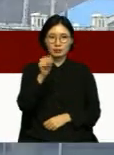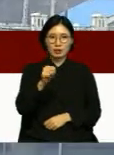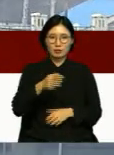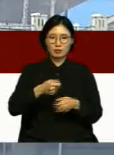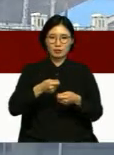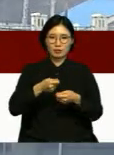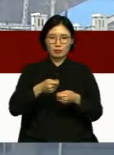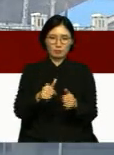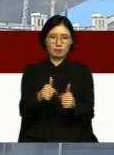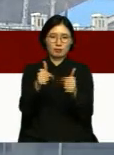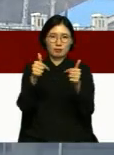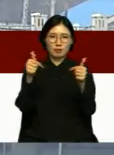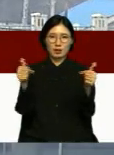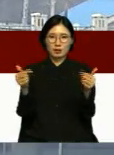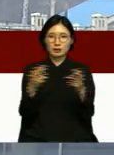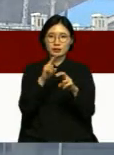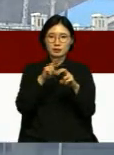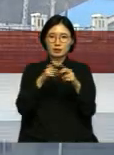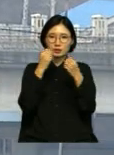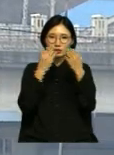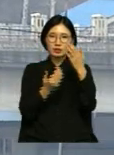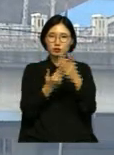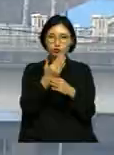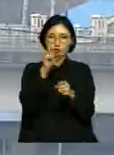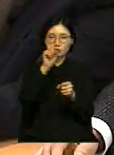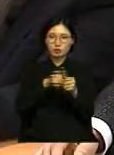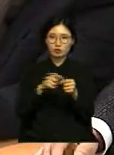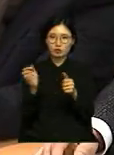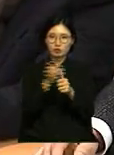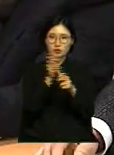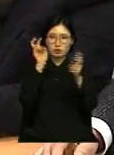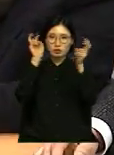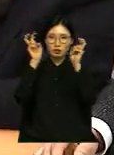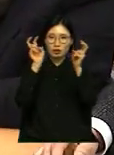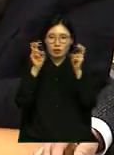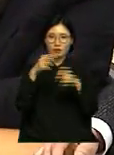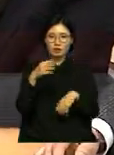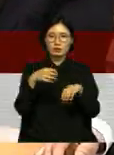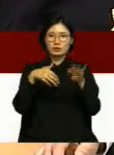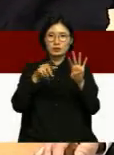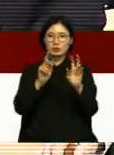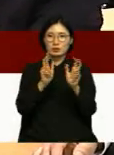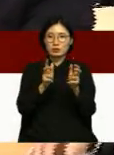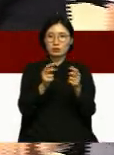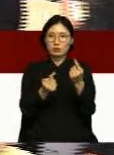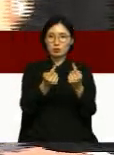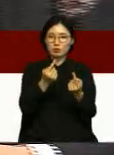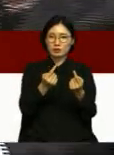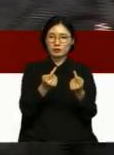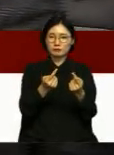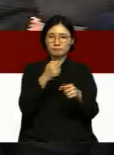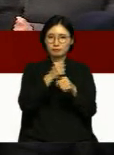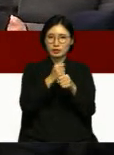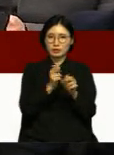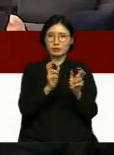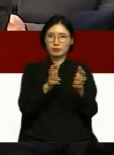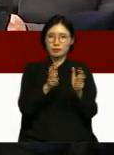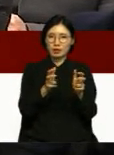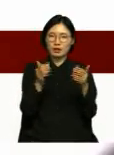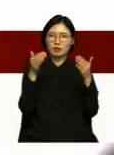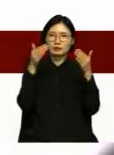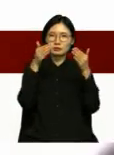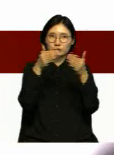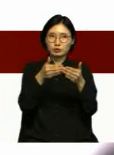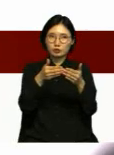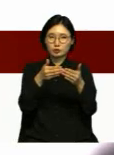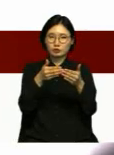개발해 일자리 창출이 목표입니다. 유치 기업으로 최 시장은 4차 산업보다는 제조업에 집중하겠다고 올초